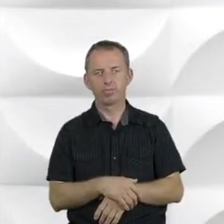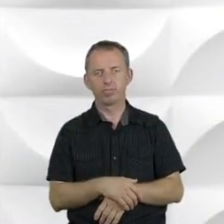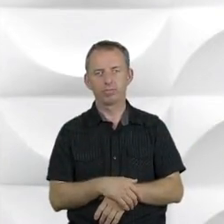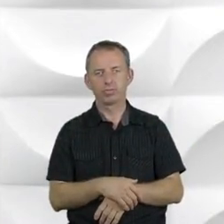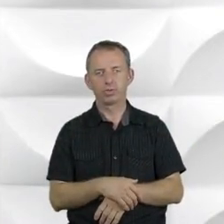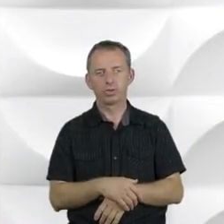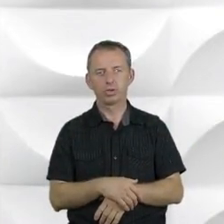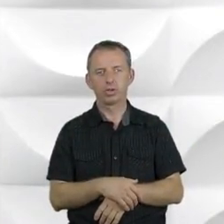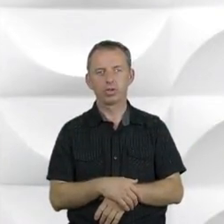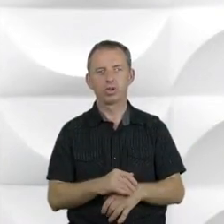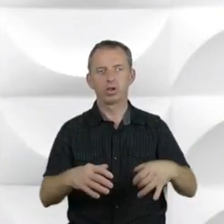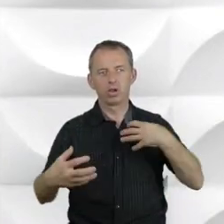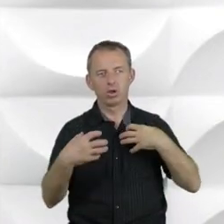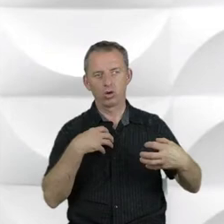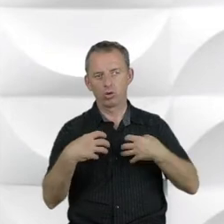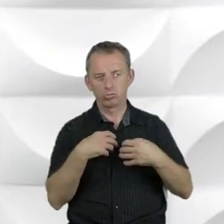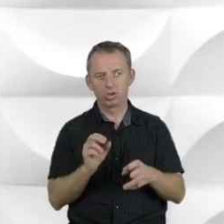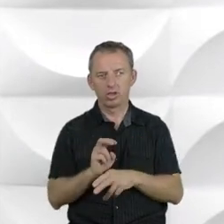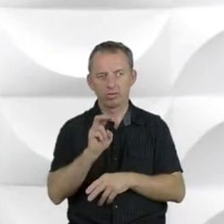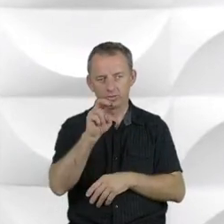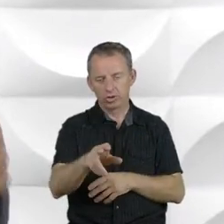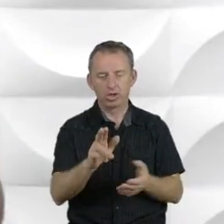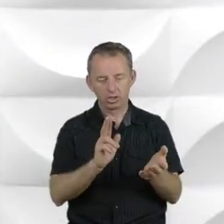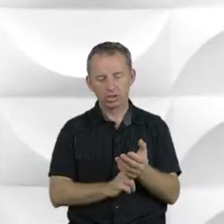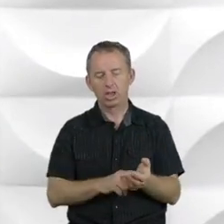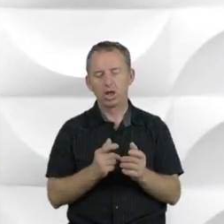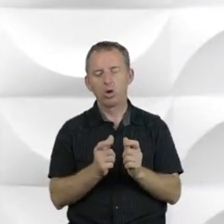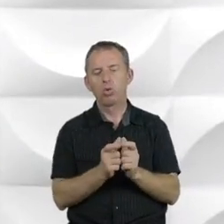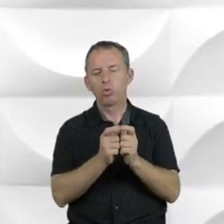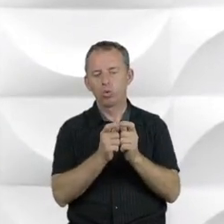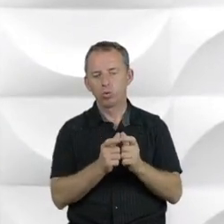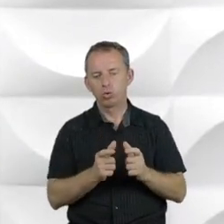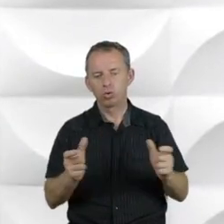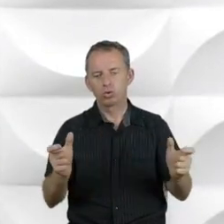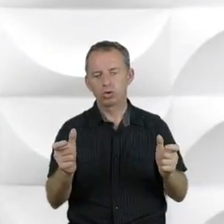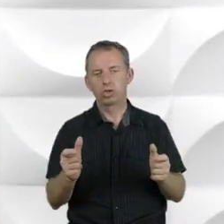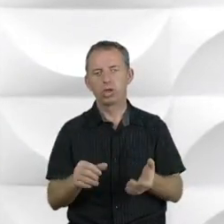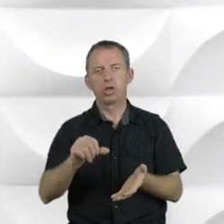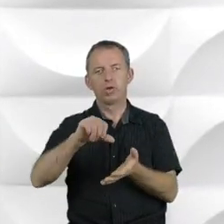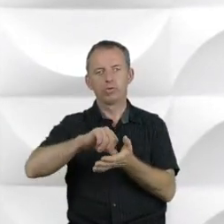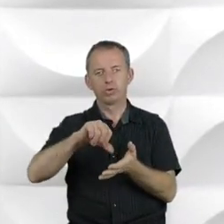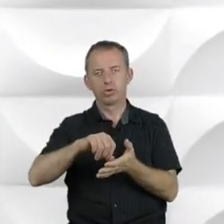Gdy gospodarz wszedł na ucztę wśród